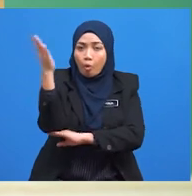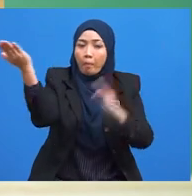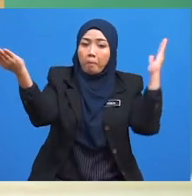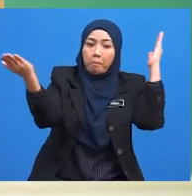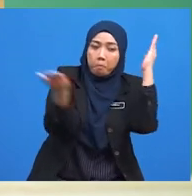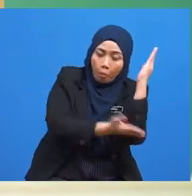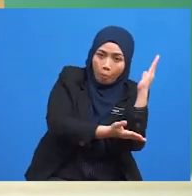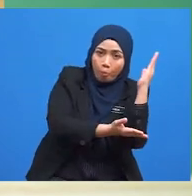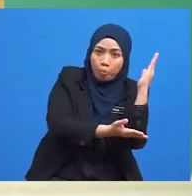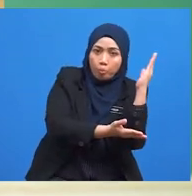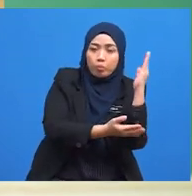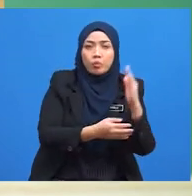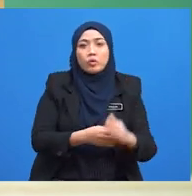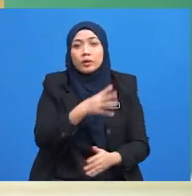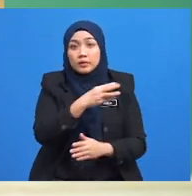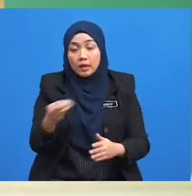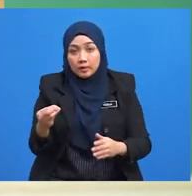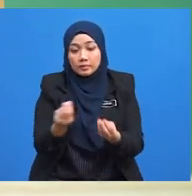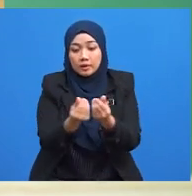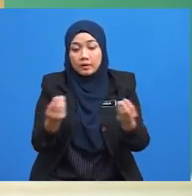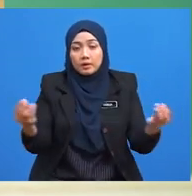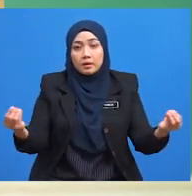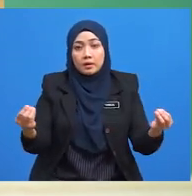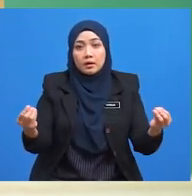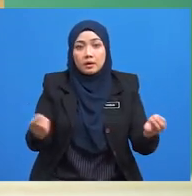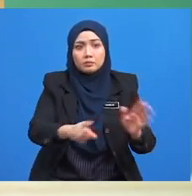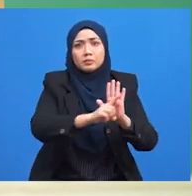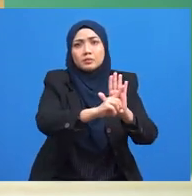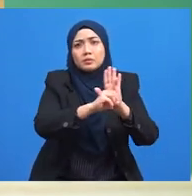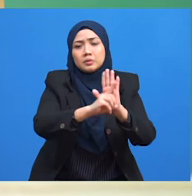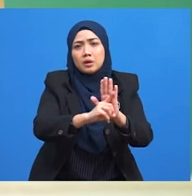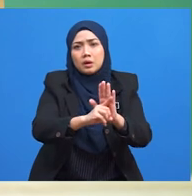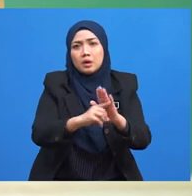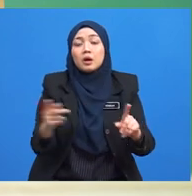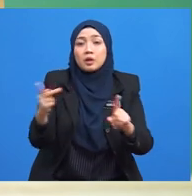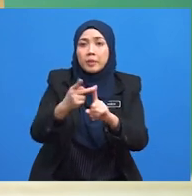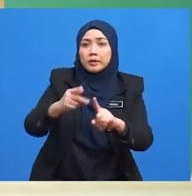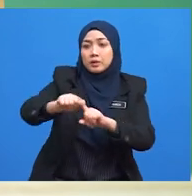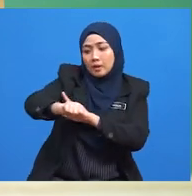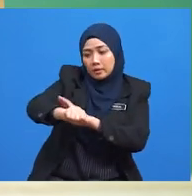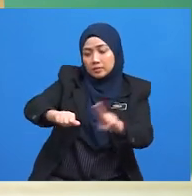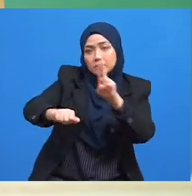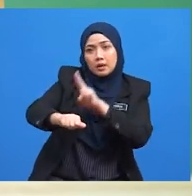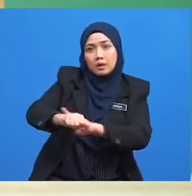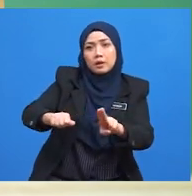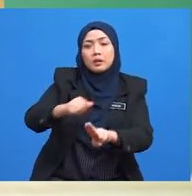maka tanah akan terdedah kepada hakisan dan tanah runtuh. Aliran lumpur yang masuk ke dalam